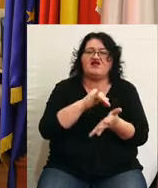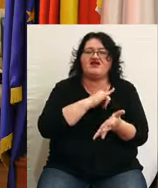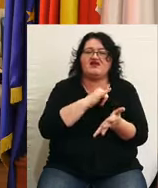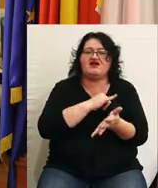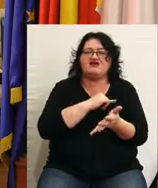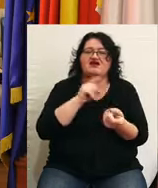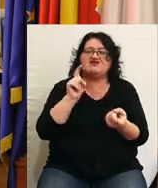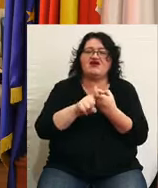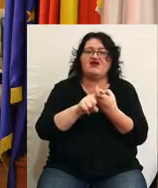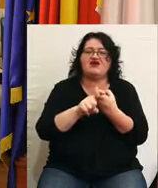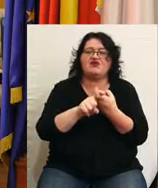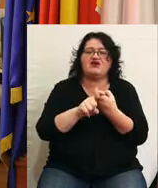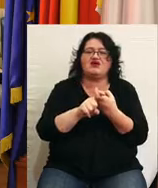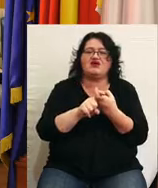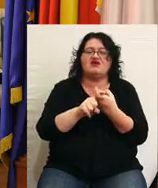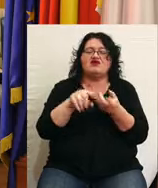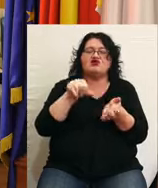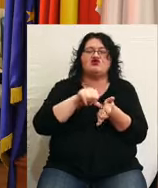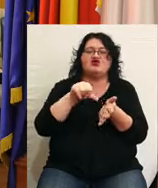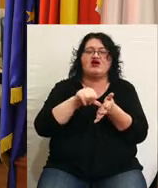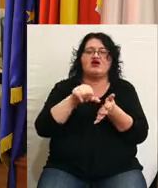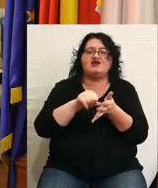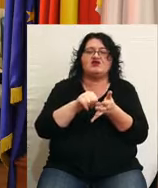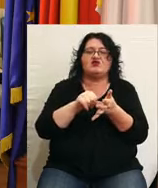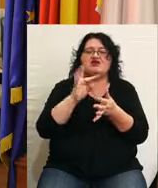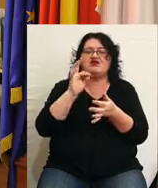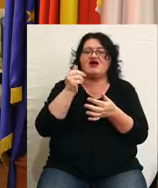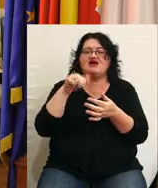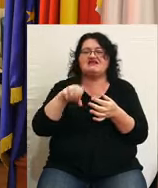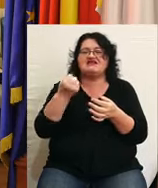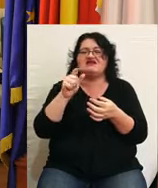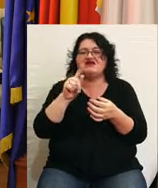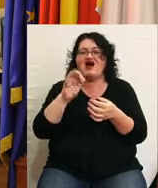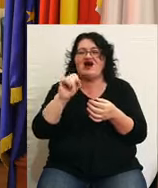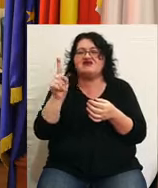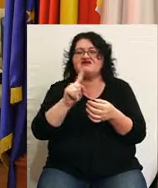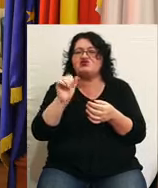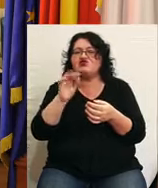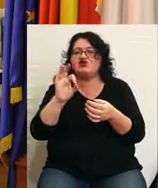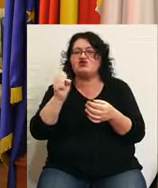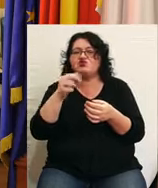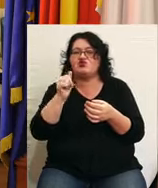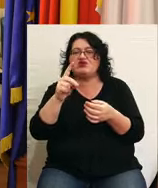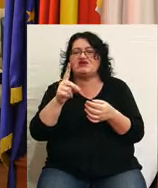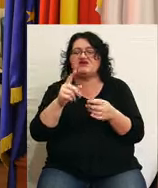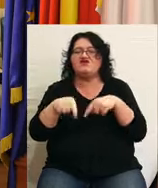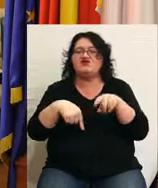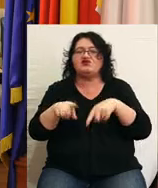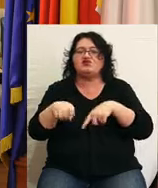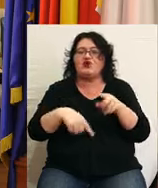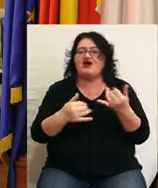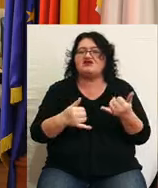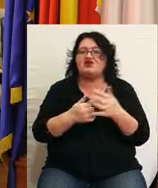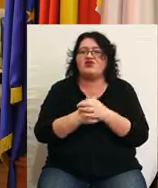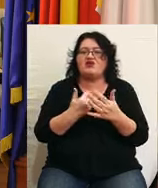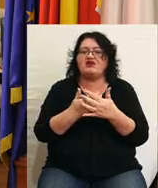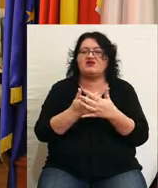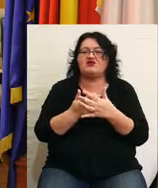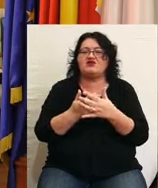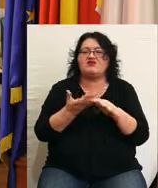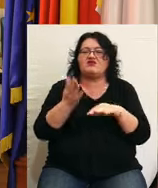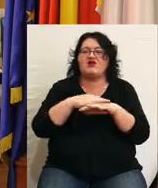să legăm CET Centru la Transgaz. CET Sud funcționează tocmai